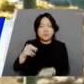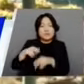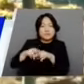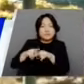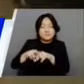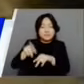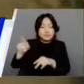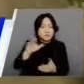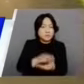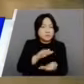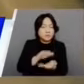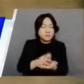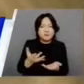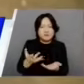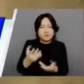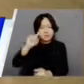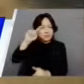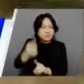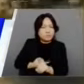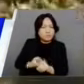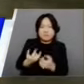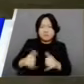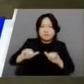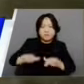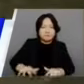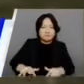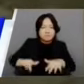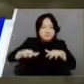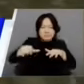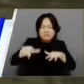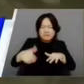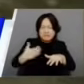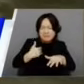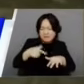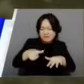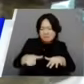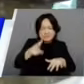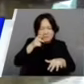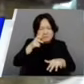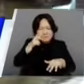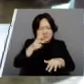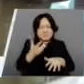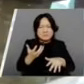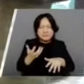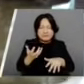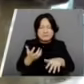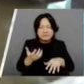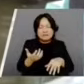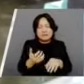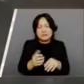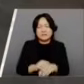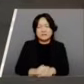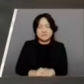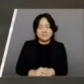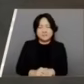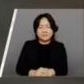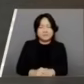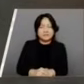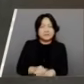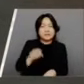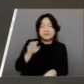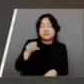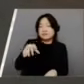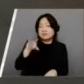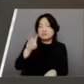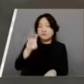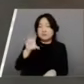bagyong Christine. Nagkakalumot na sa paligid. Apektado ang in-person classes na mayigit 900 estudyante. Gayun din ang